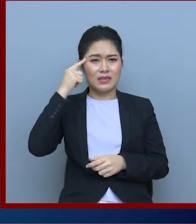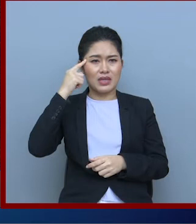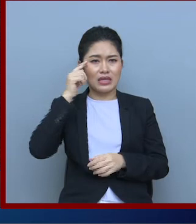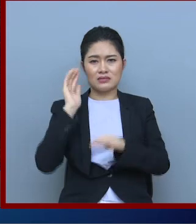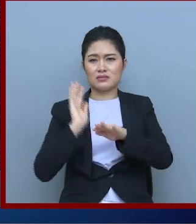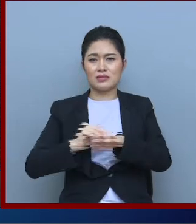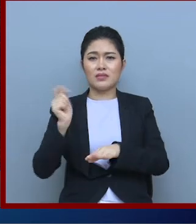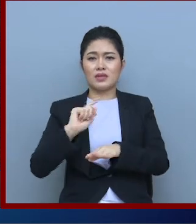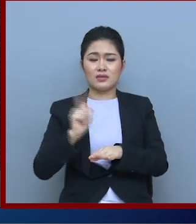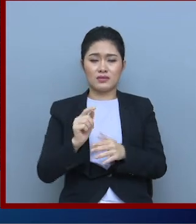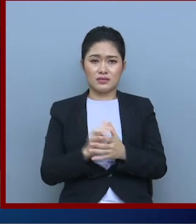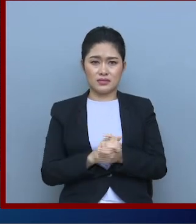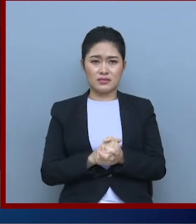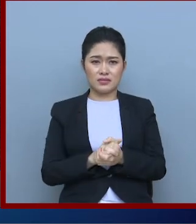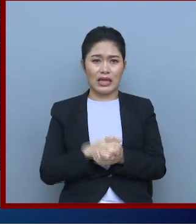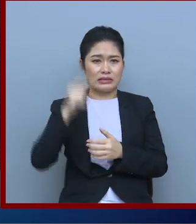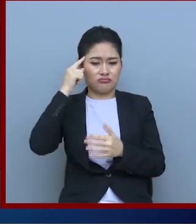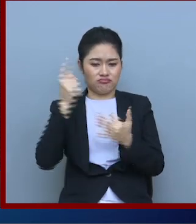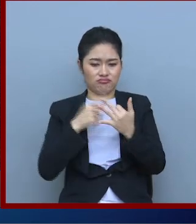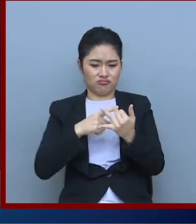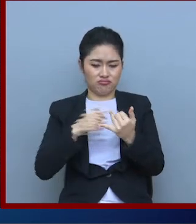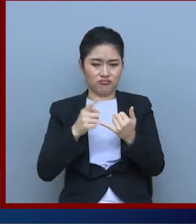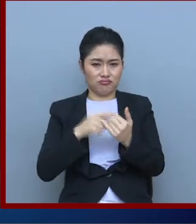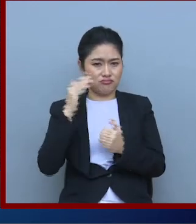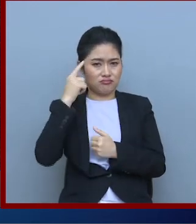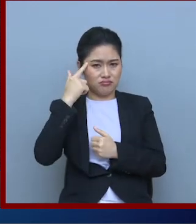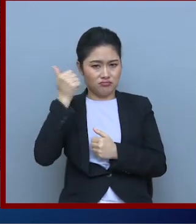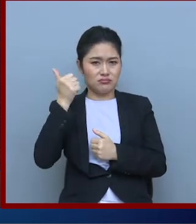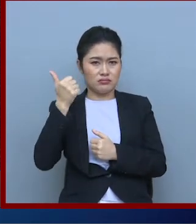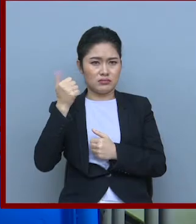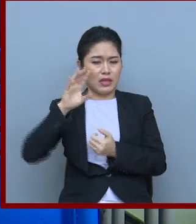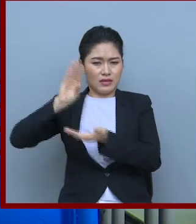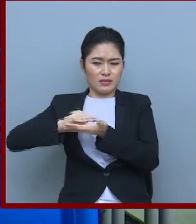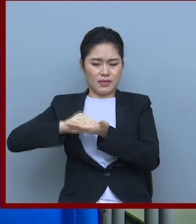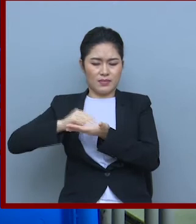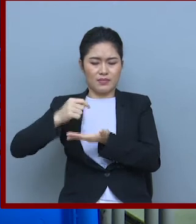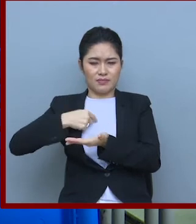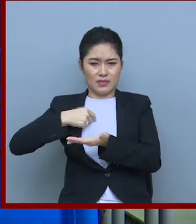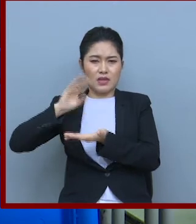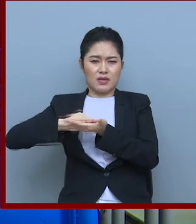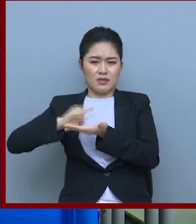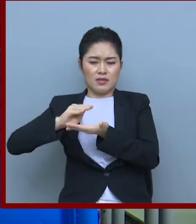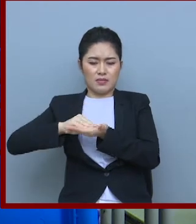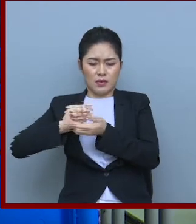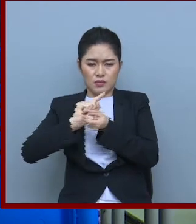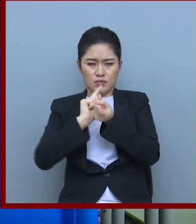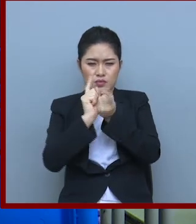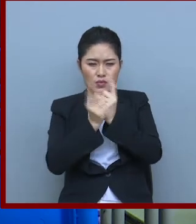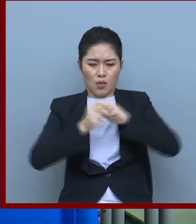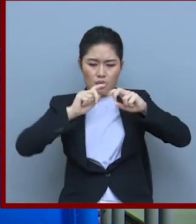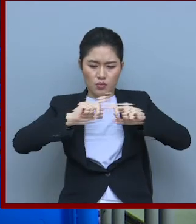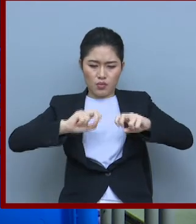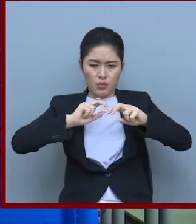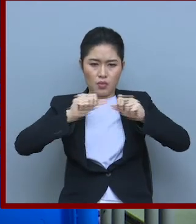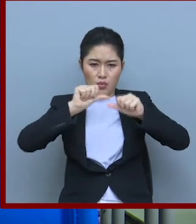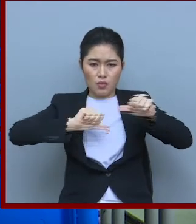ThingSpeak จะเก่งทางด้านของการคิดคำนวณนะครับแล้วก็การเอาข้อมูลที่เราได้รับเนี่ยไป analyze ต่อไป